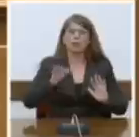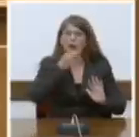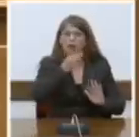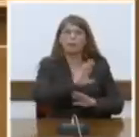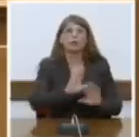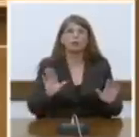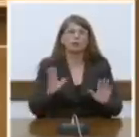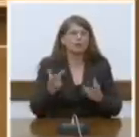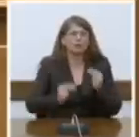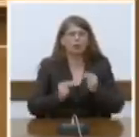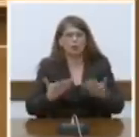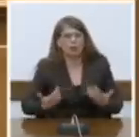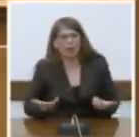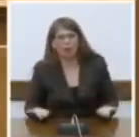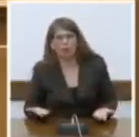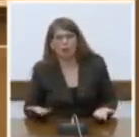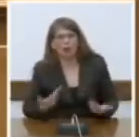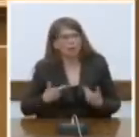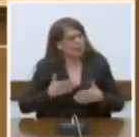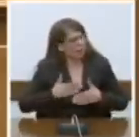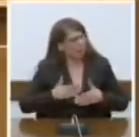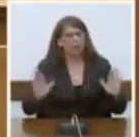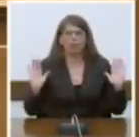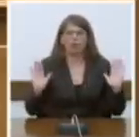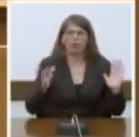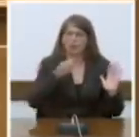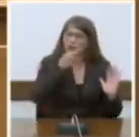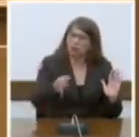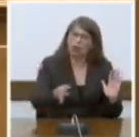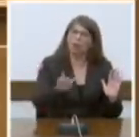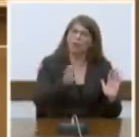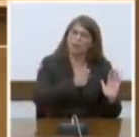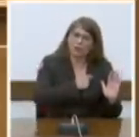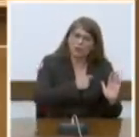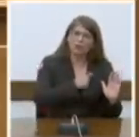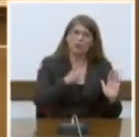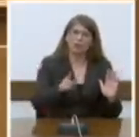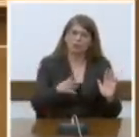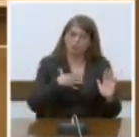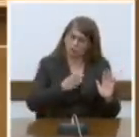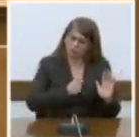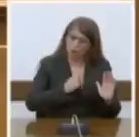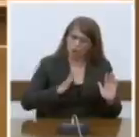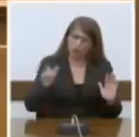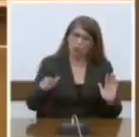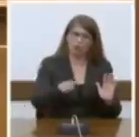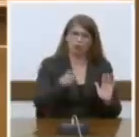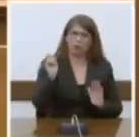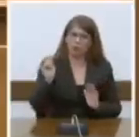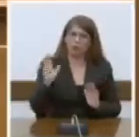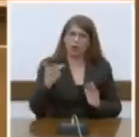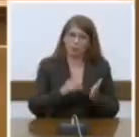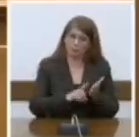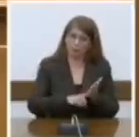και τι προβλήματα υπάρχουν? Εμείς δεν θέλουμε να υπάρχει και το δηλώνουμε και πιστεύουμε στην αξιοπιστία των στελεχών, των πολιτικών, αλλά πρέπει να το